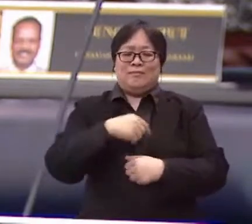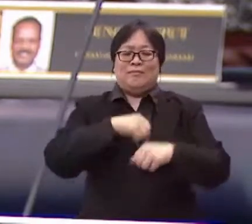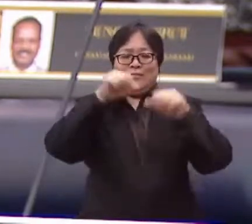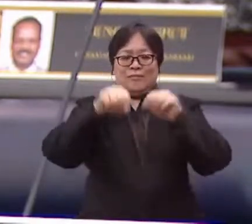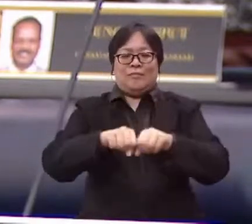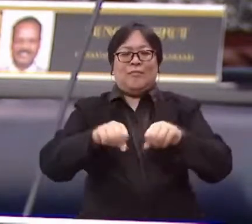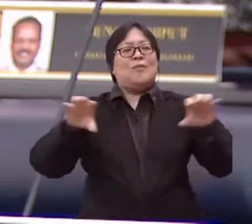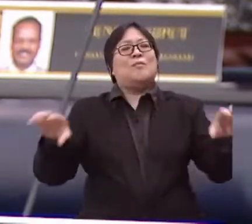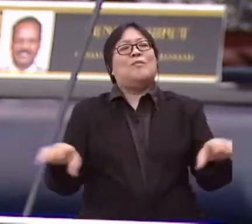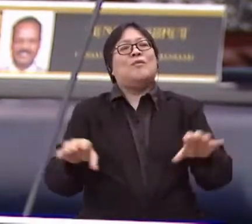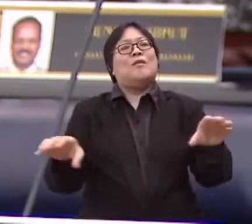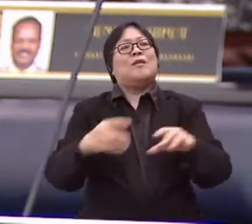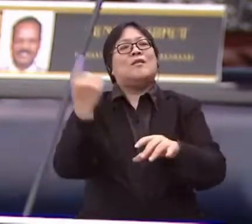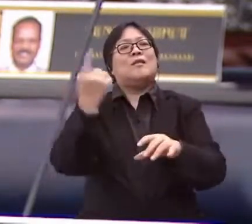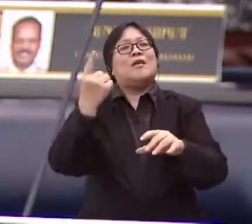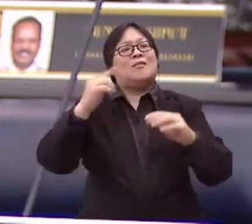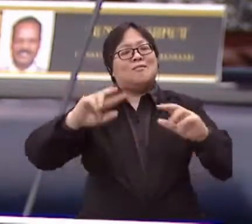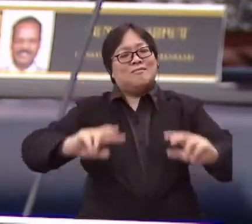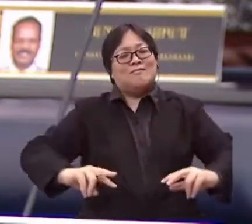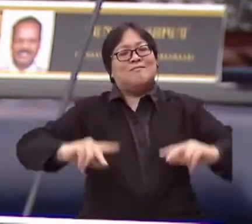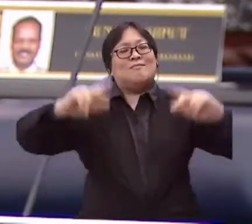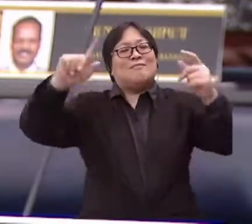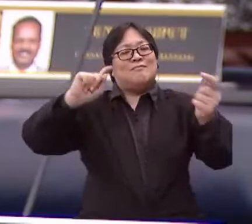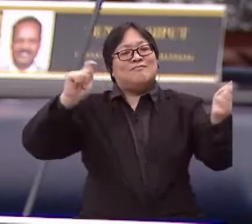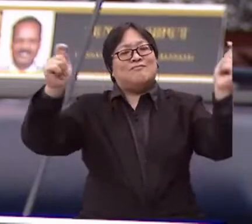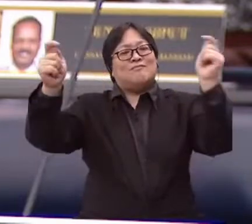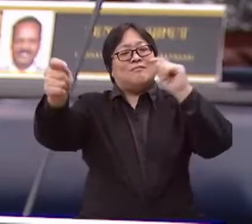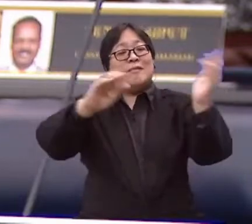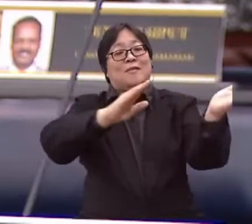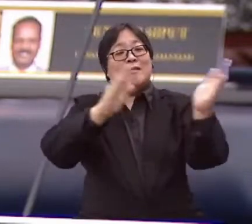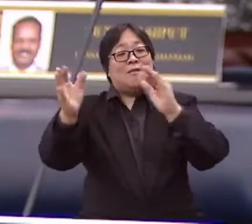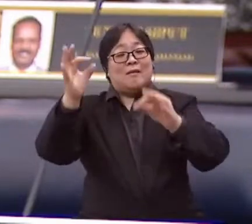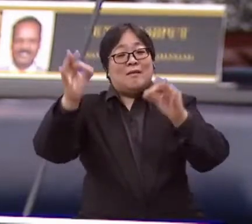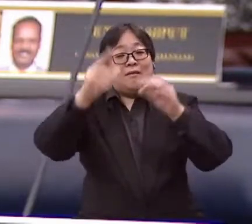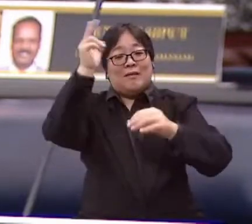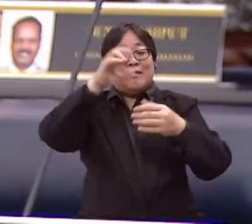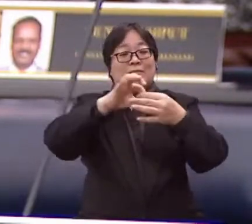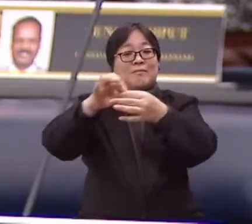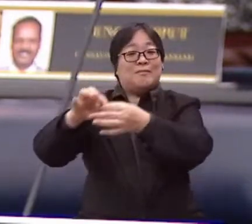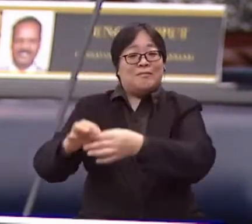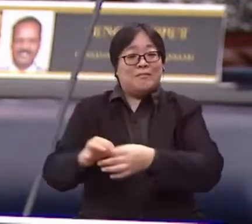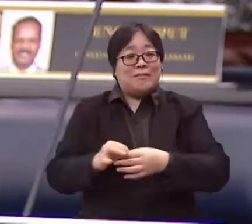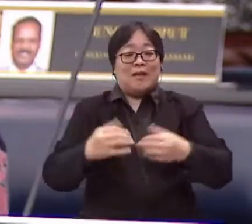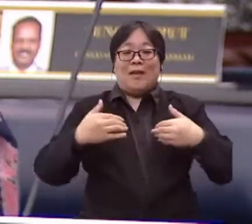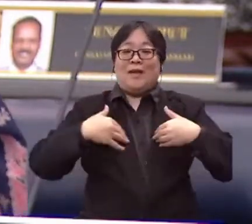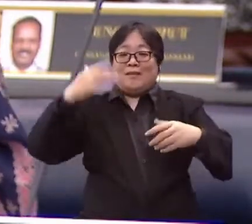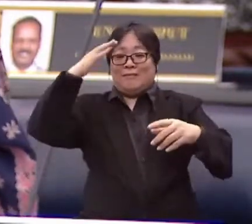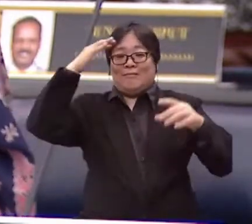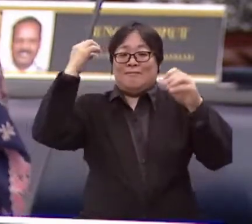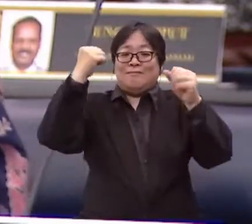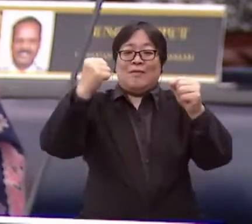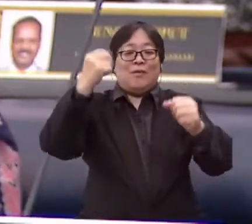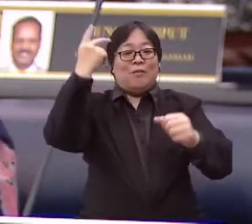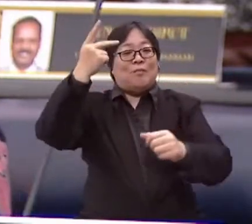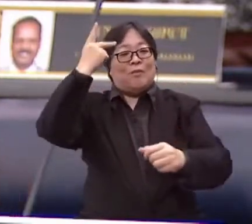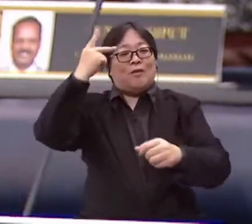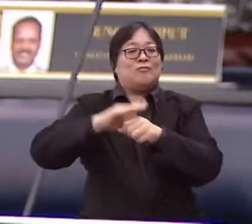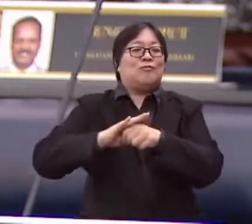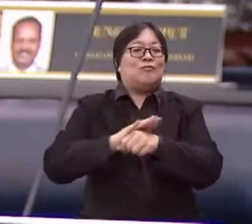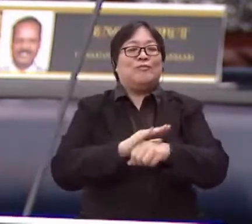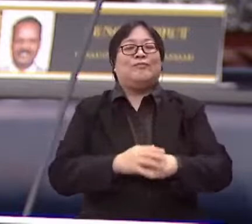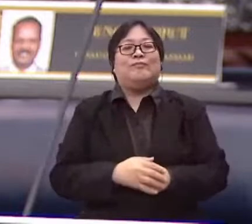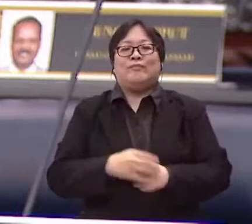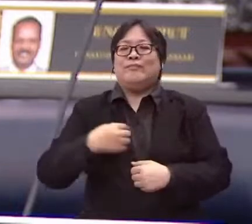melakukan satu loncat sekiranya kerajaan perpaduan ini mempunyai ikhtisar politik yang mencukupi